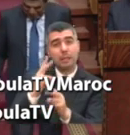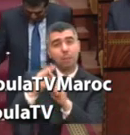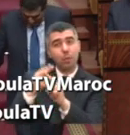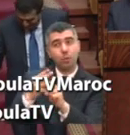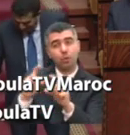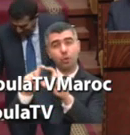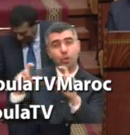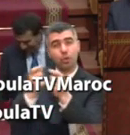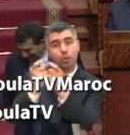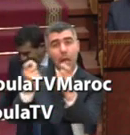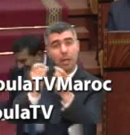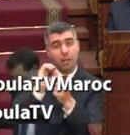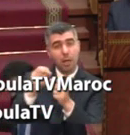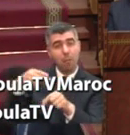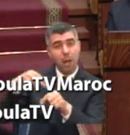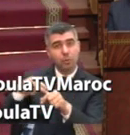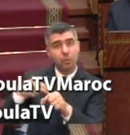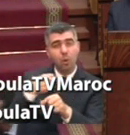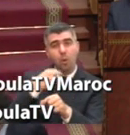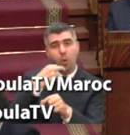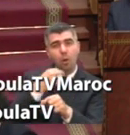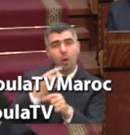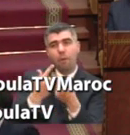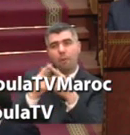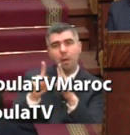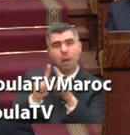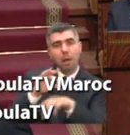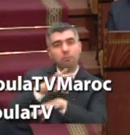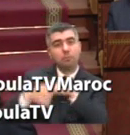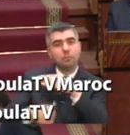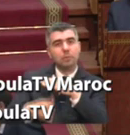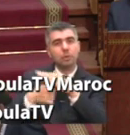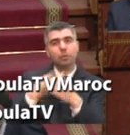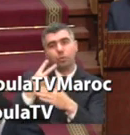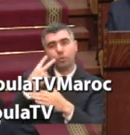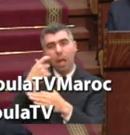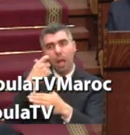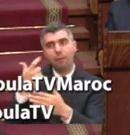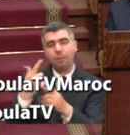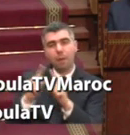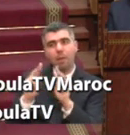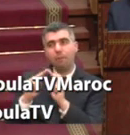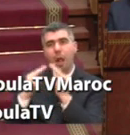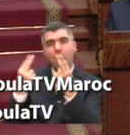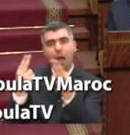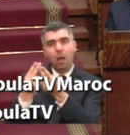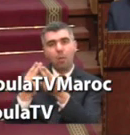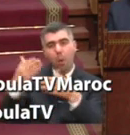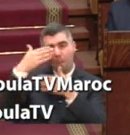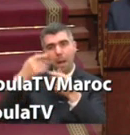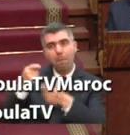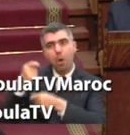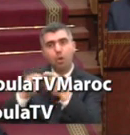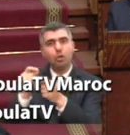مرصد وطني لتتبع أسعار المحروقات في السوق الدولية والسوق الوطنية. النقطة الثالثة سيد